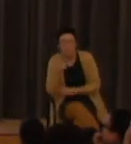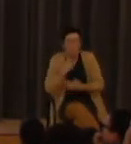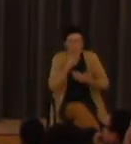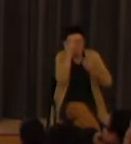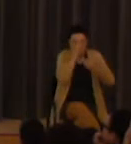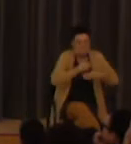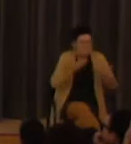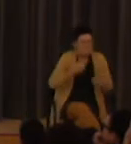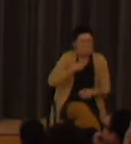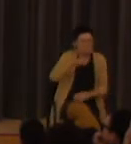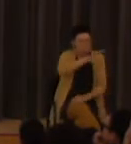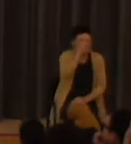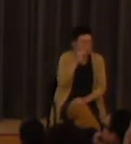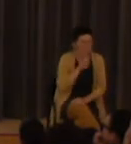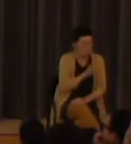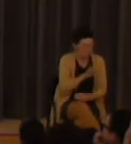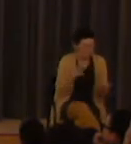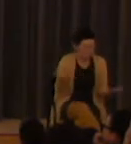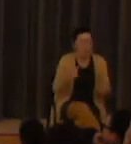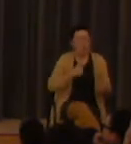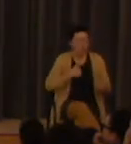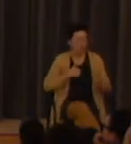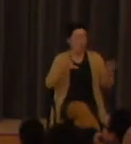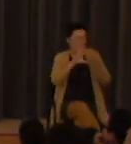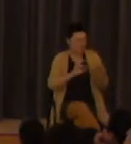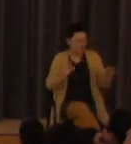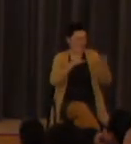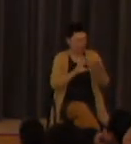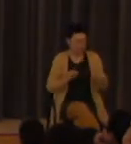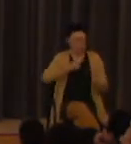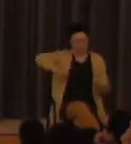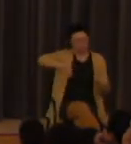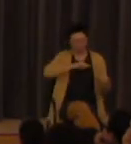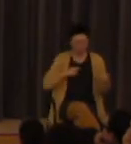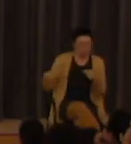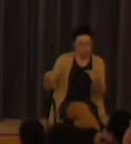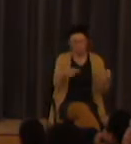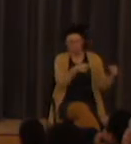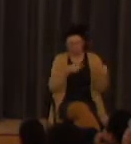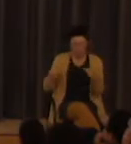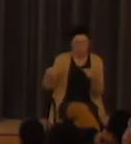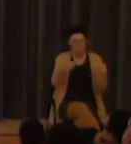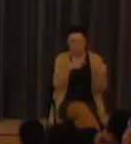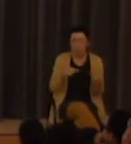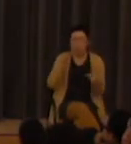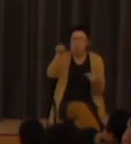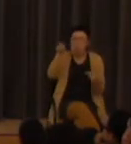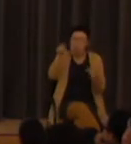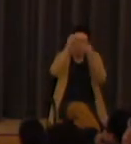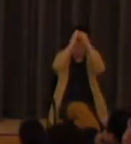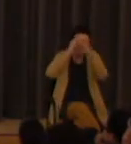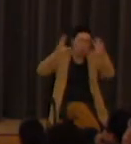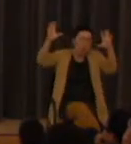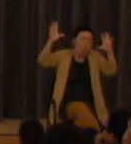a tals? Ara us explicaré, i us explico una mica el debat al voltant d'això, i dieu què veieu.